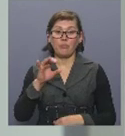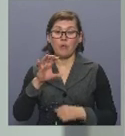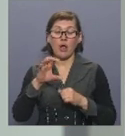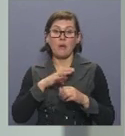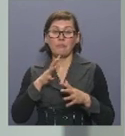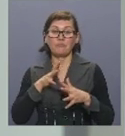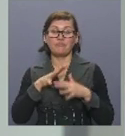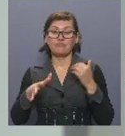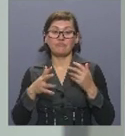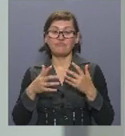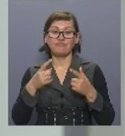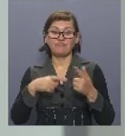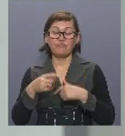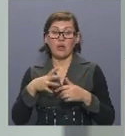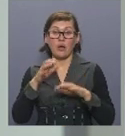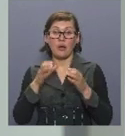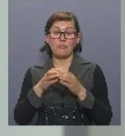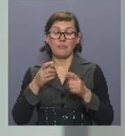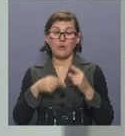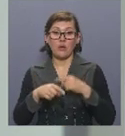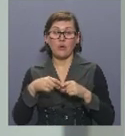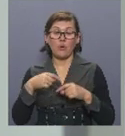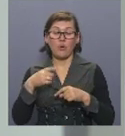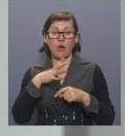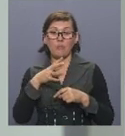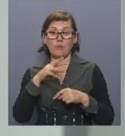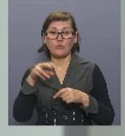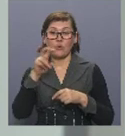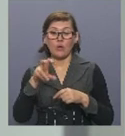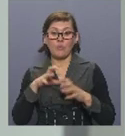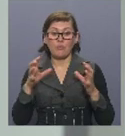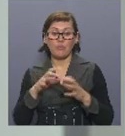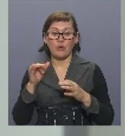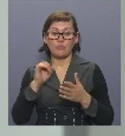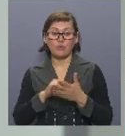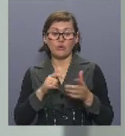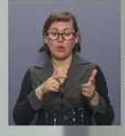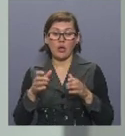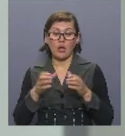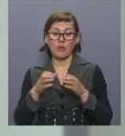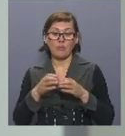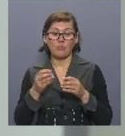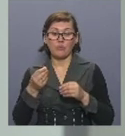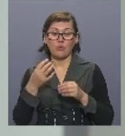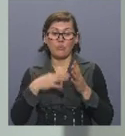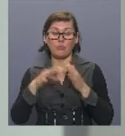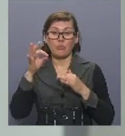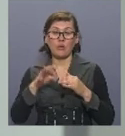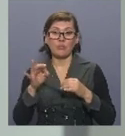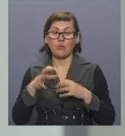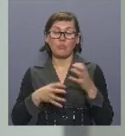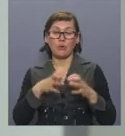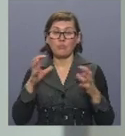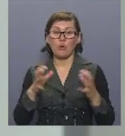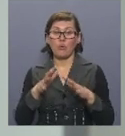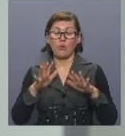Шығынды өтеу сақтандыру компанияларының қарыс арқылы өндіріледі. Мәселен, $1 миллион сақтандырылса, құжаты дайындаған компания қаржының 90% халықаралық